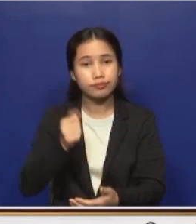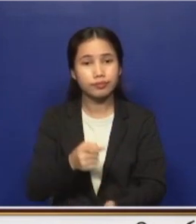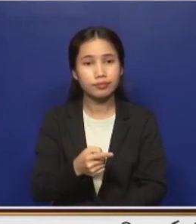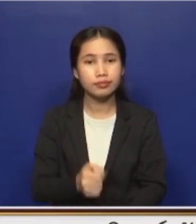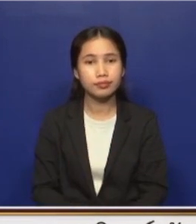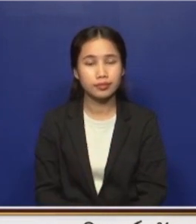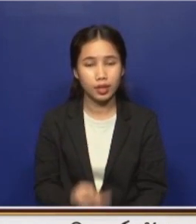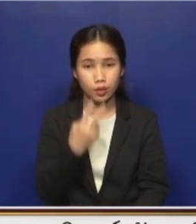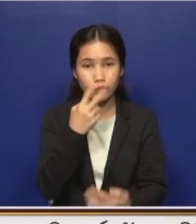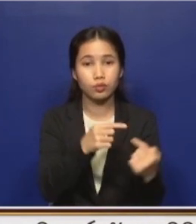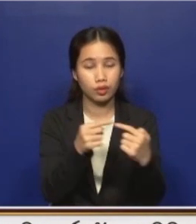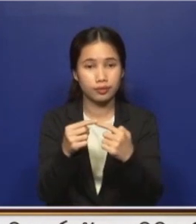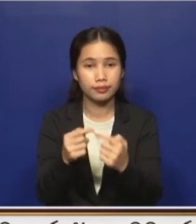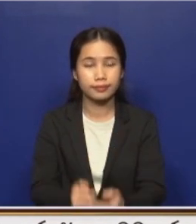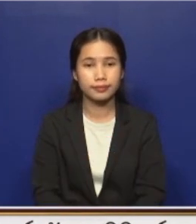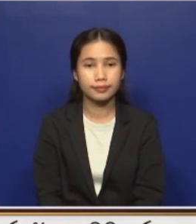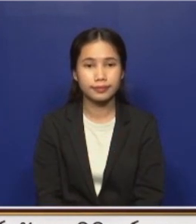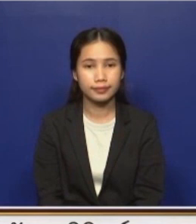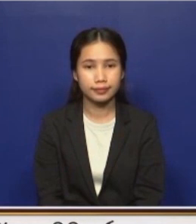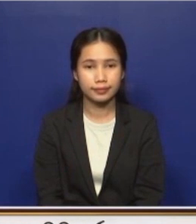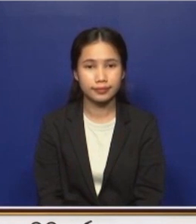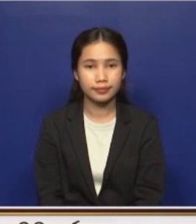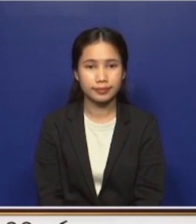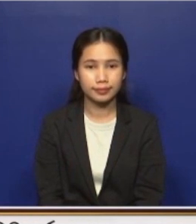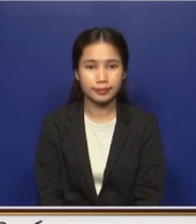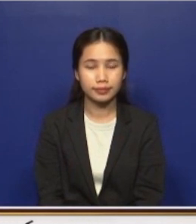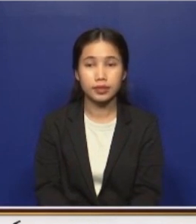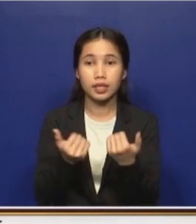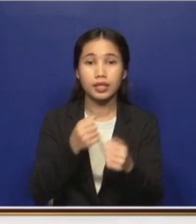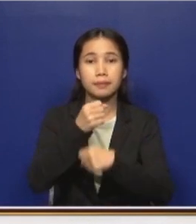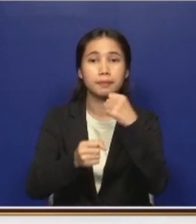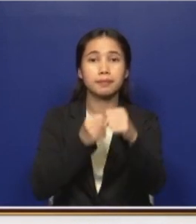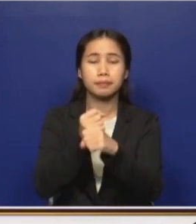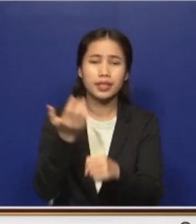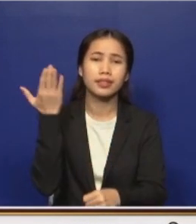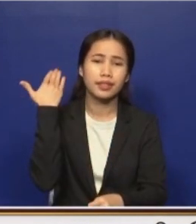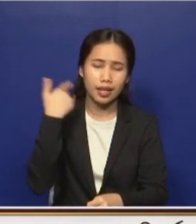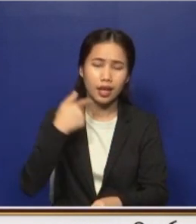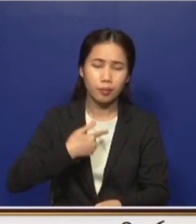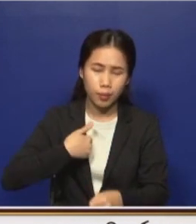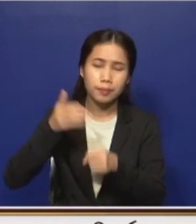ส่งออกข้าวครึ่งปีแรกต่ำสุดในรอบ20ปีฮะ